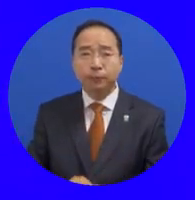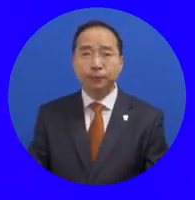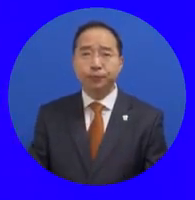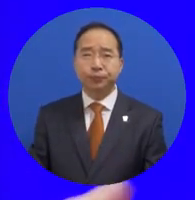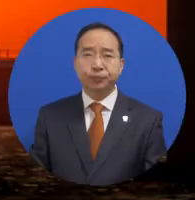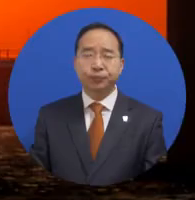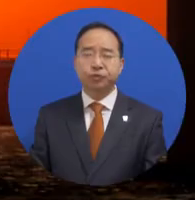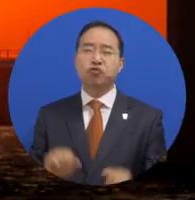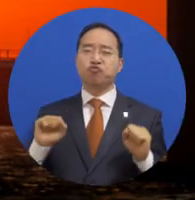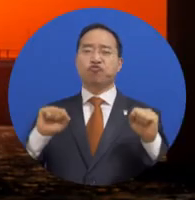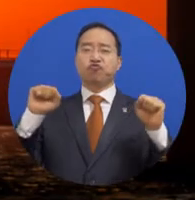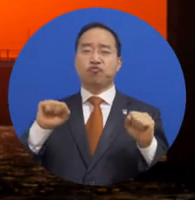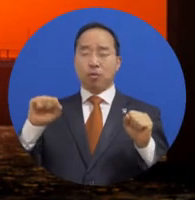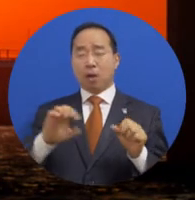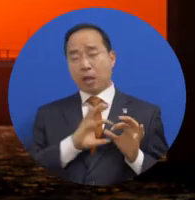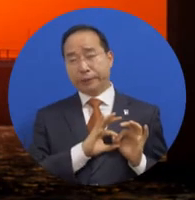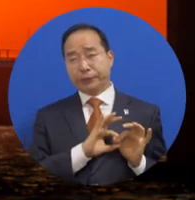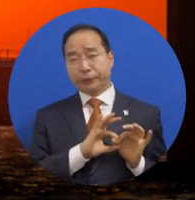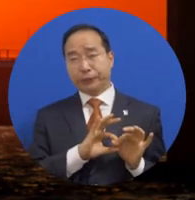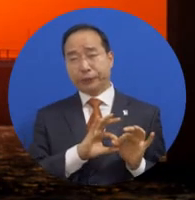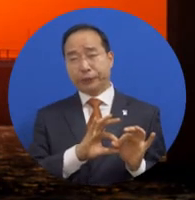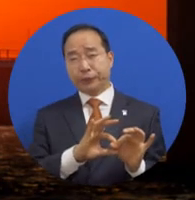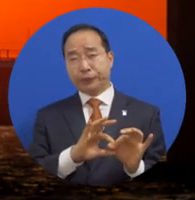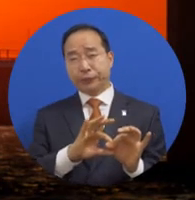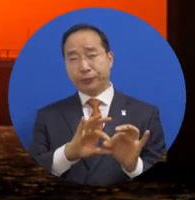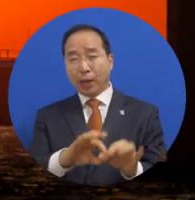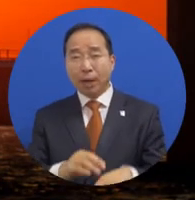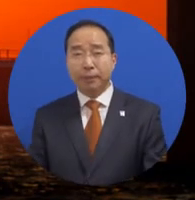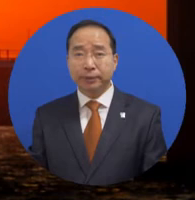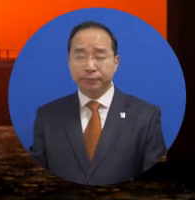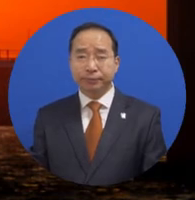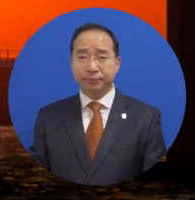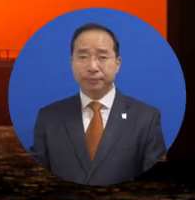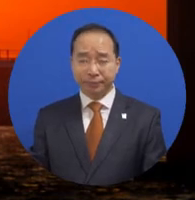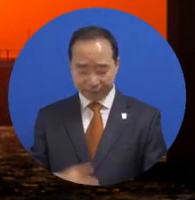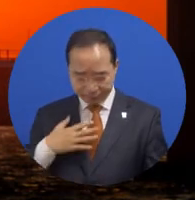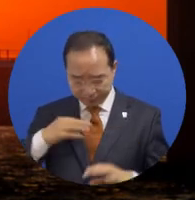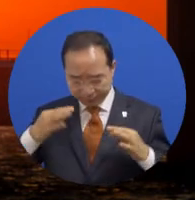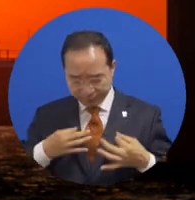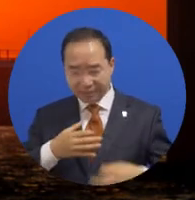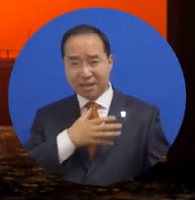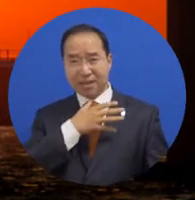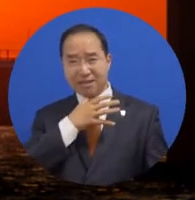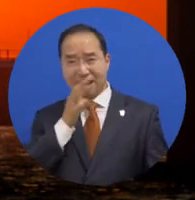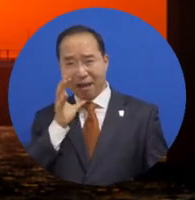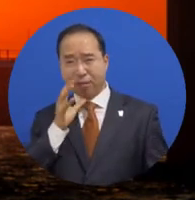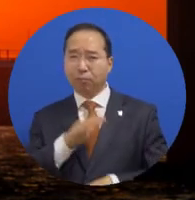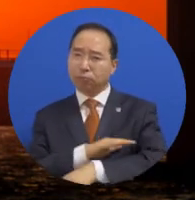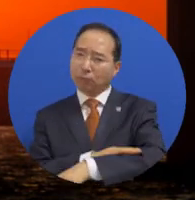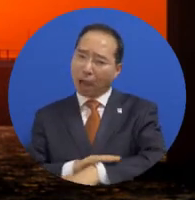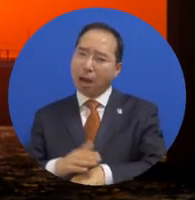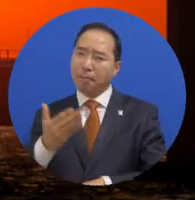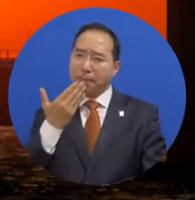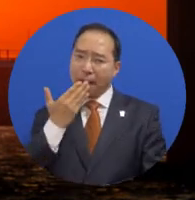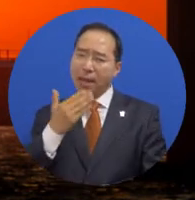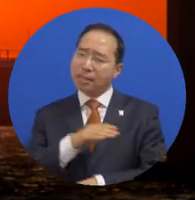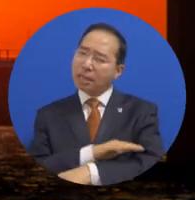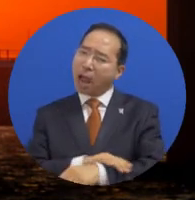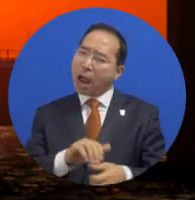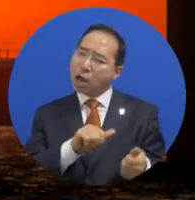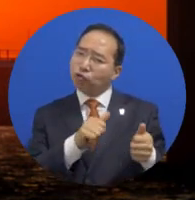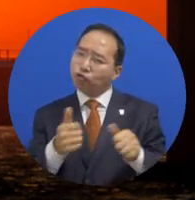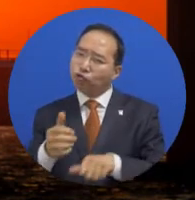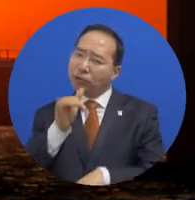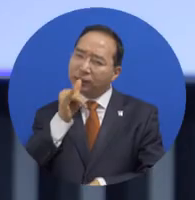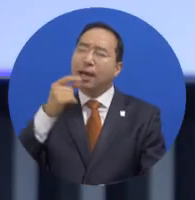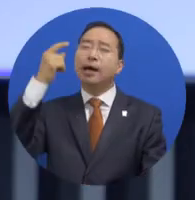뭐냐면요. 운동을 이렇게 계속 하다 보면 이렇게 잘 나이 들 수 있고 그 다음에 혹시 잘 죽을